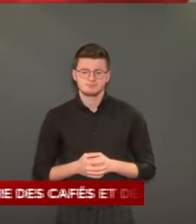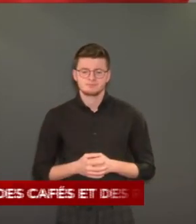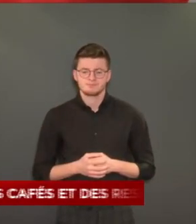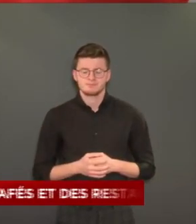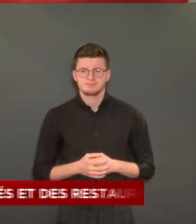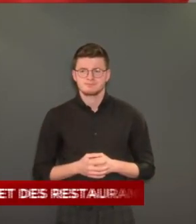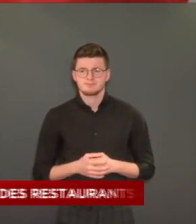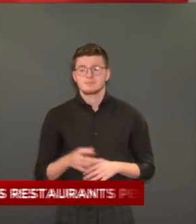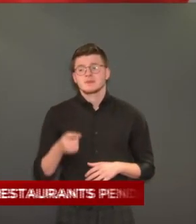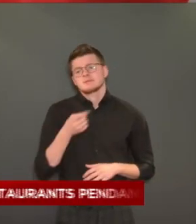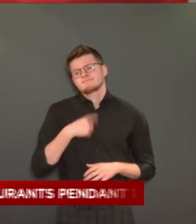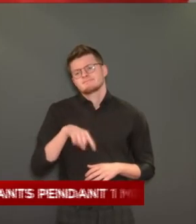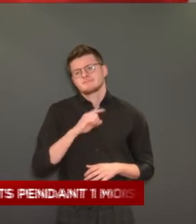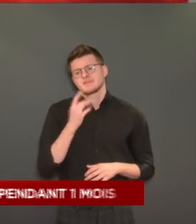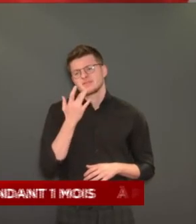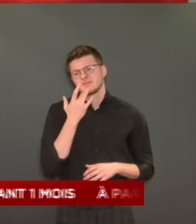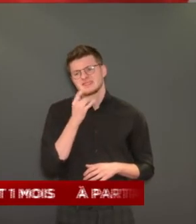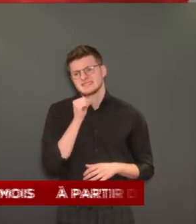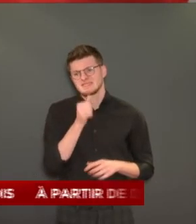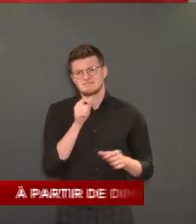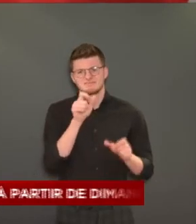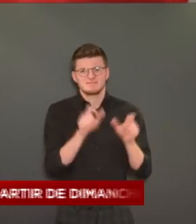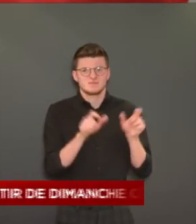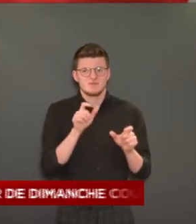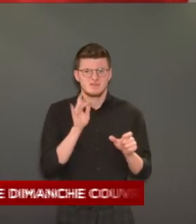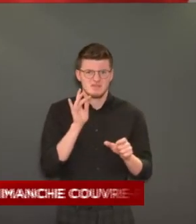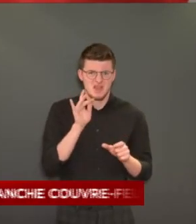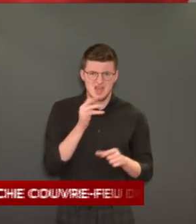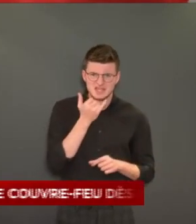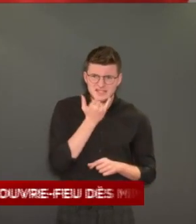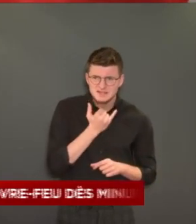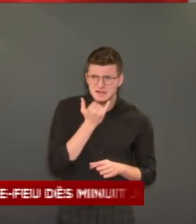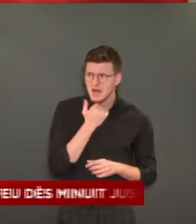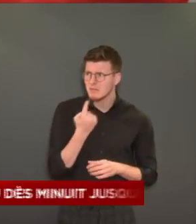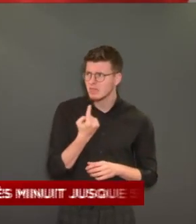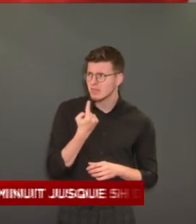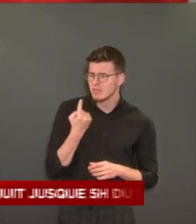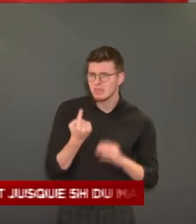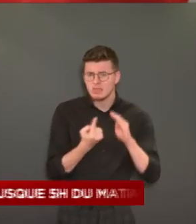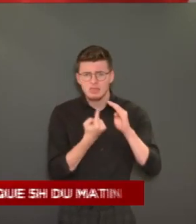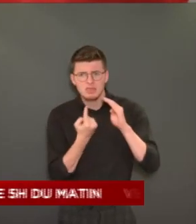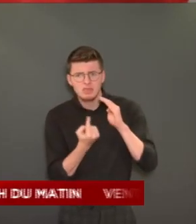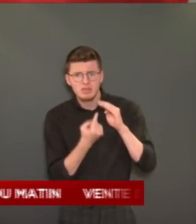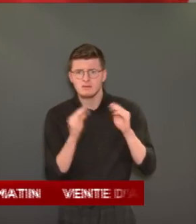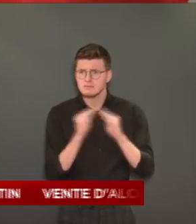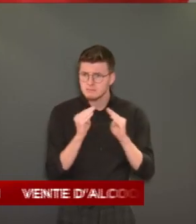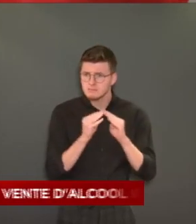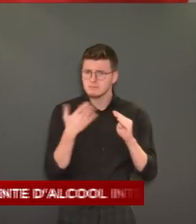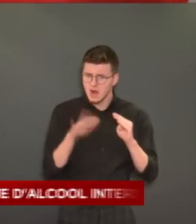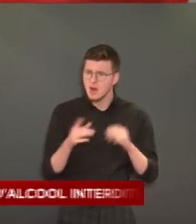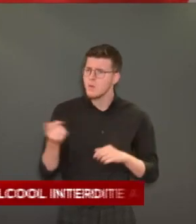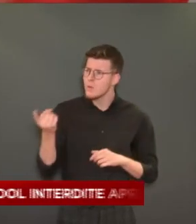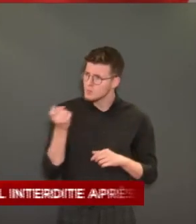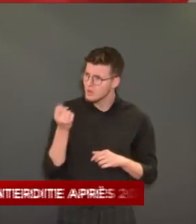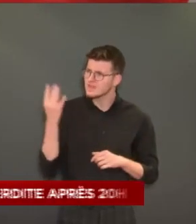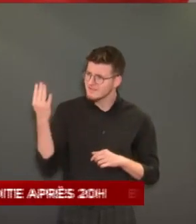Mais nous ne voulons pas que les gens sombrent dans la solitude. Et donc, chez vous, à la maison, vous pourrez inviter 4